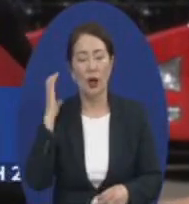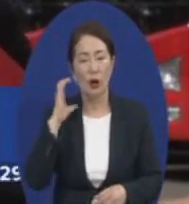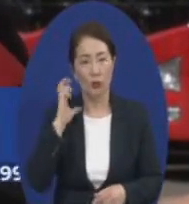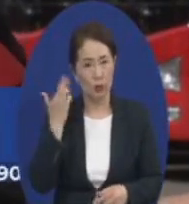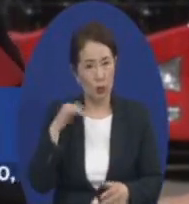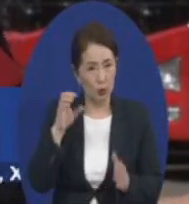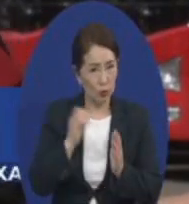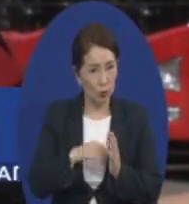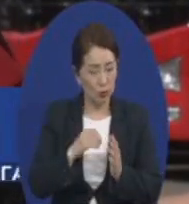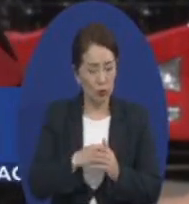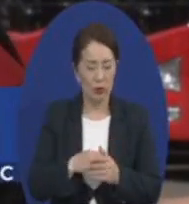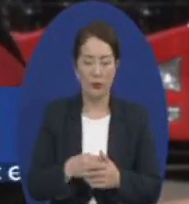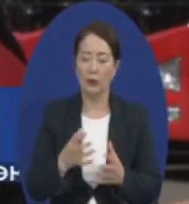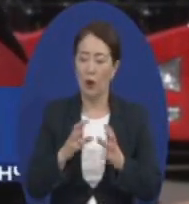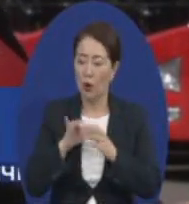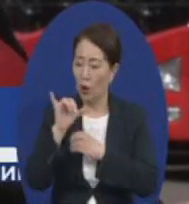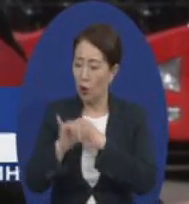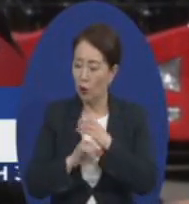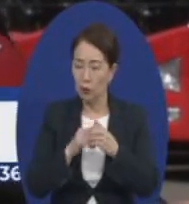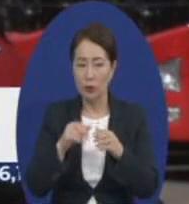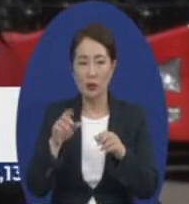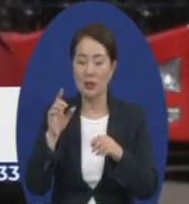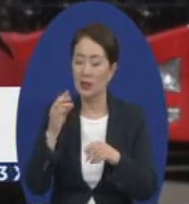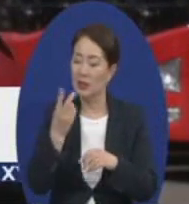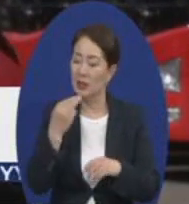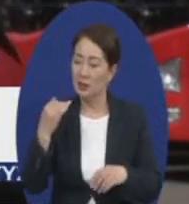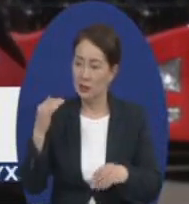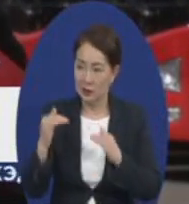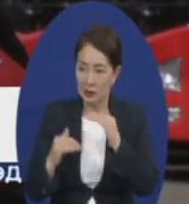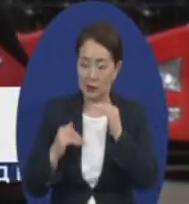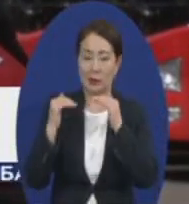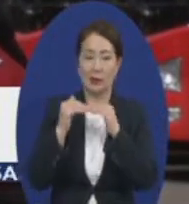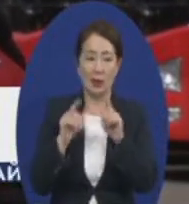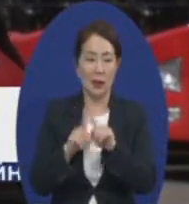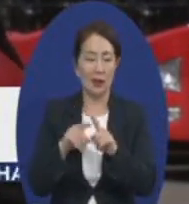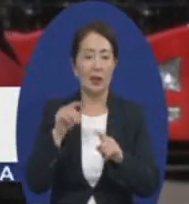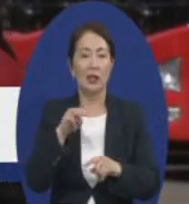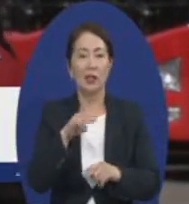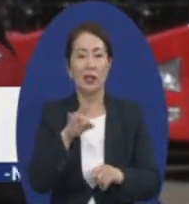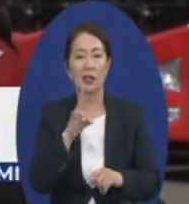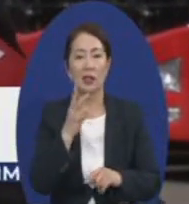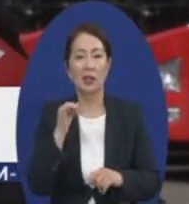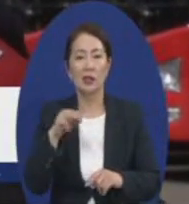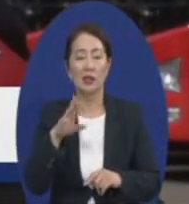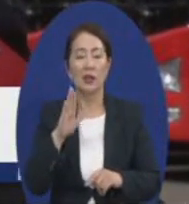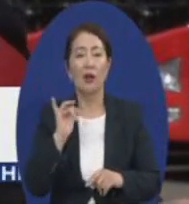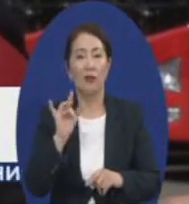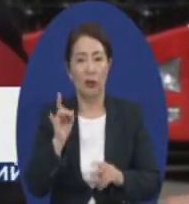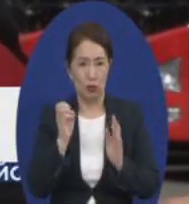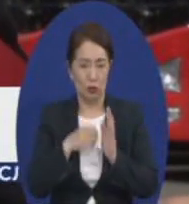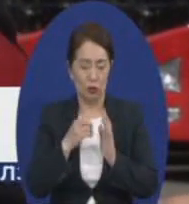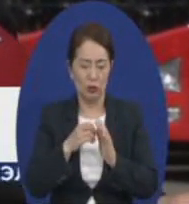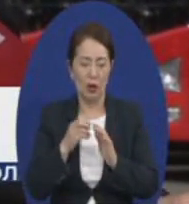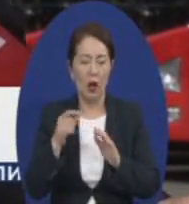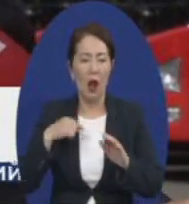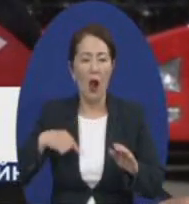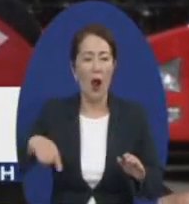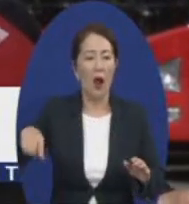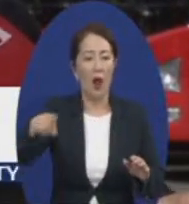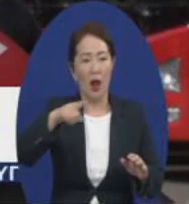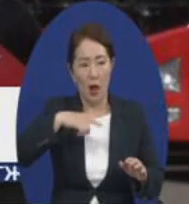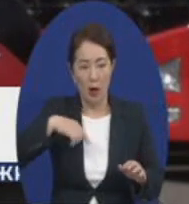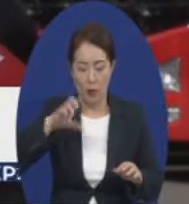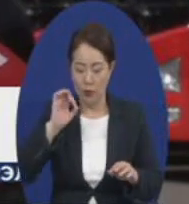байх учиртай. Тийм учраас бид нар олон улсын түвшинд нийтийн тээврээ зайлшгүй хүргэх шаардлагатай. За мөн одоо урт ирээсүүд дээр бид нар